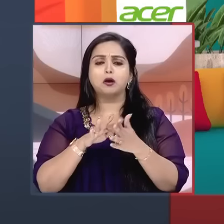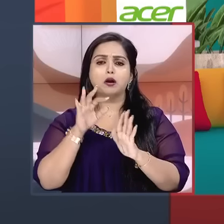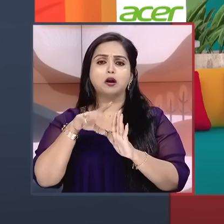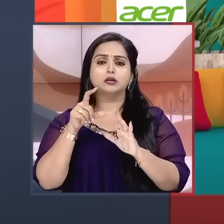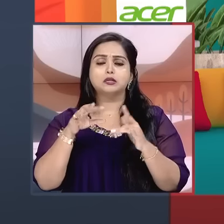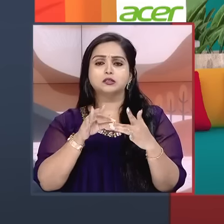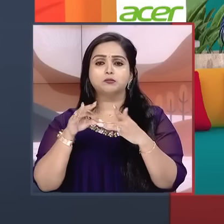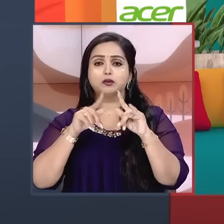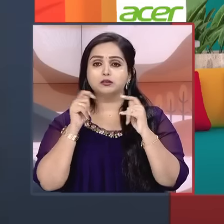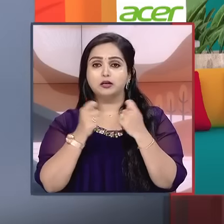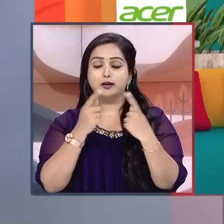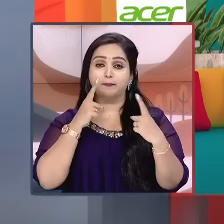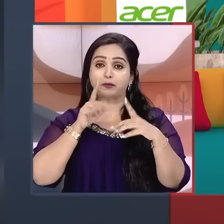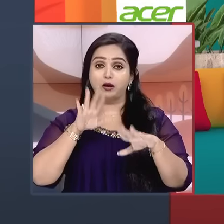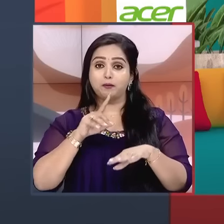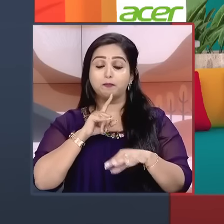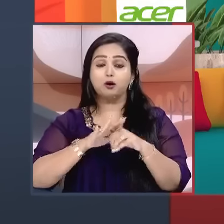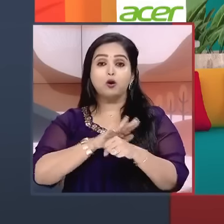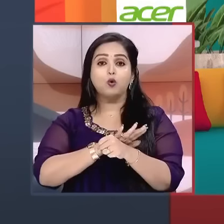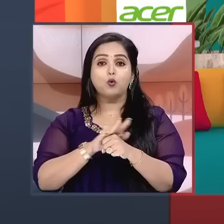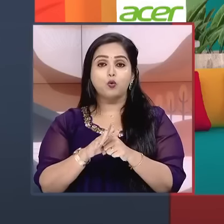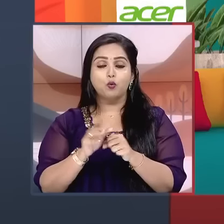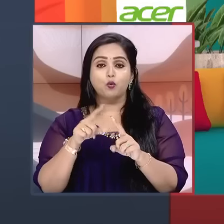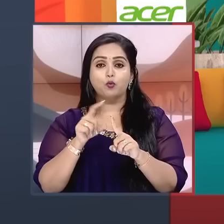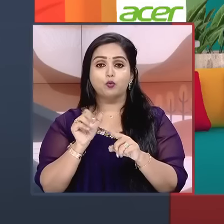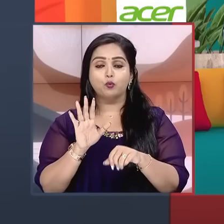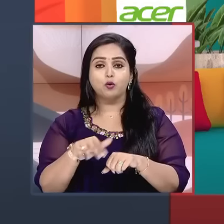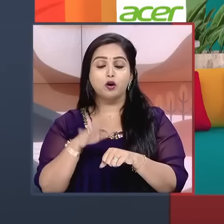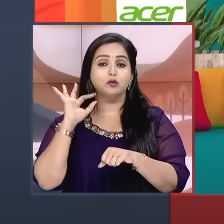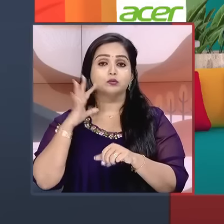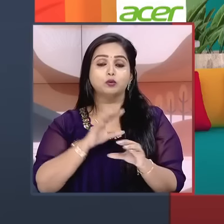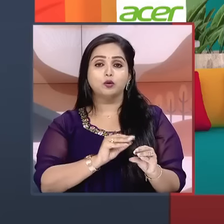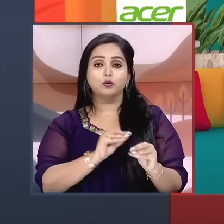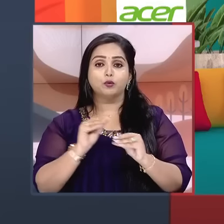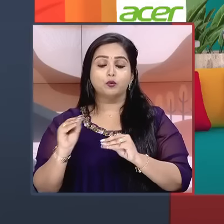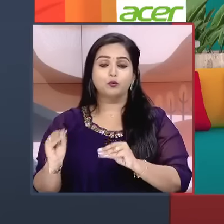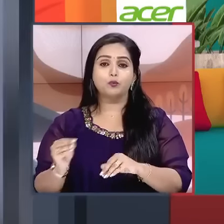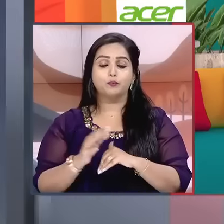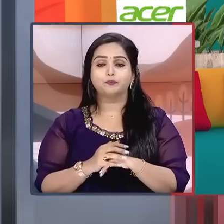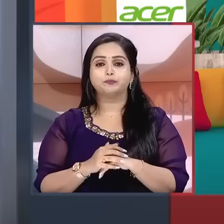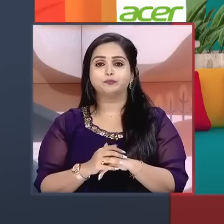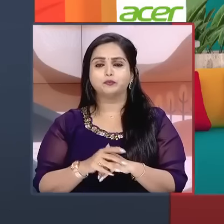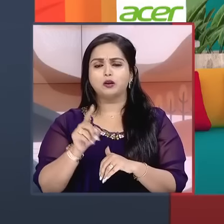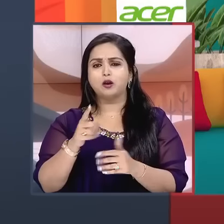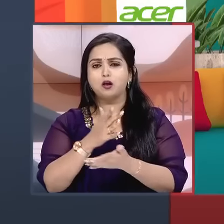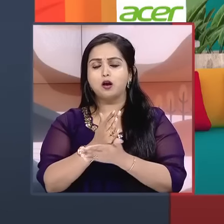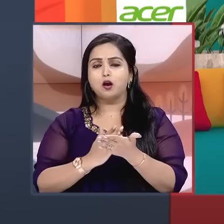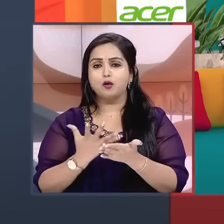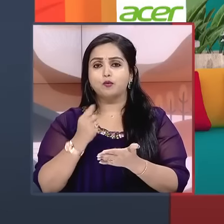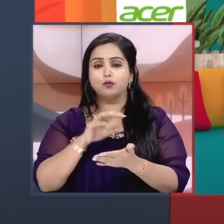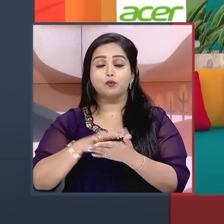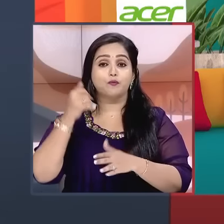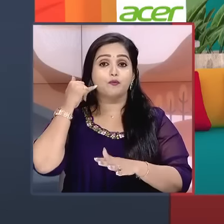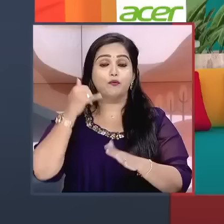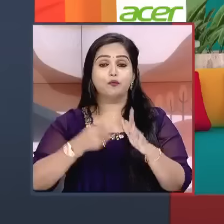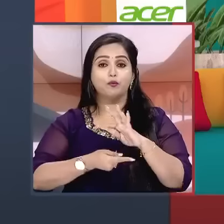കാര്യങ്ങളാണ് മുന്നിലേക്ക് പറഞ്ഞിരിക്കുന്നത്? കൊലപാതകം ചെയ്യിക്കുന്നു, കൊലപാതകിയാണ്, സ്വർണ്ണക്കടത്ത് നടത്തുന്നു, സ്വർണം പൊട്ടിക്കുന്നു, അതിൽ നിന്നൊരു വിഹിതം എടുക്കുന്നു, ഫോൺ